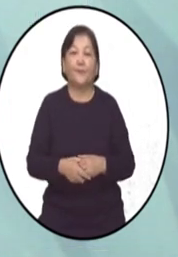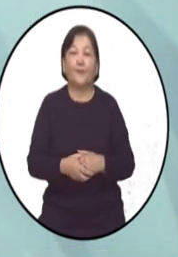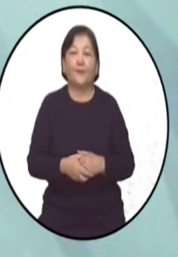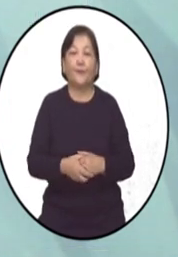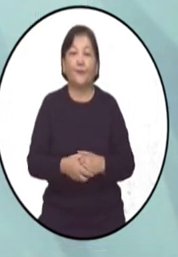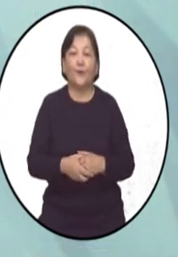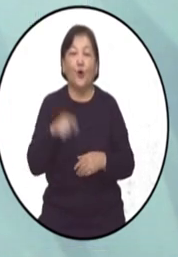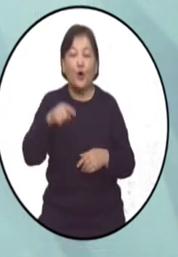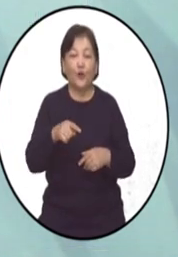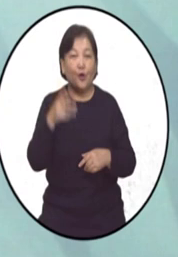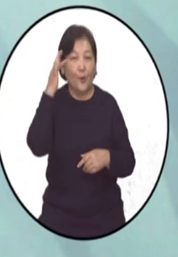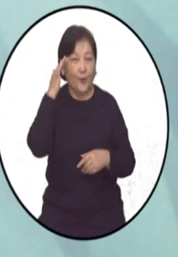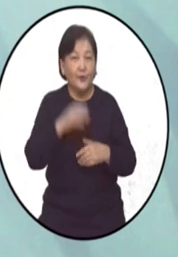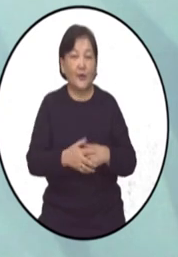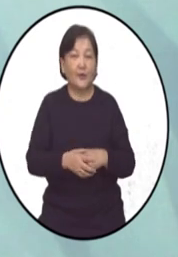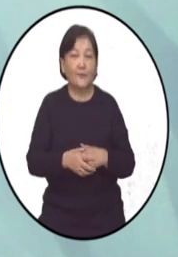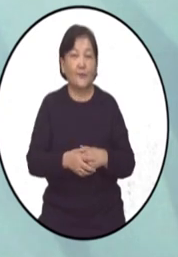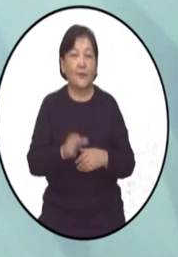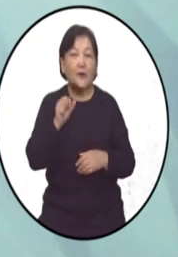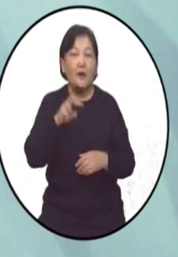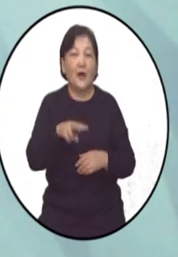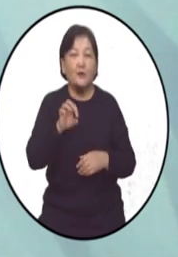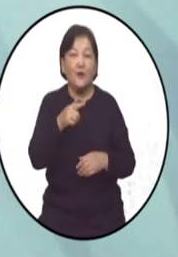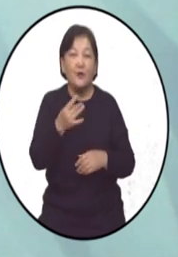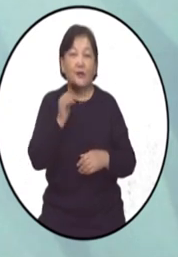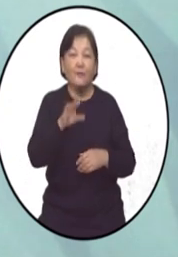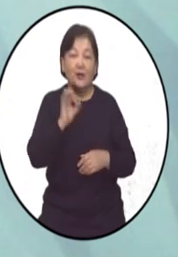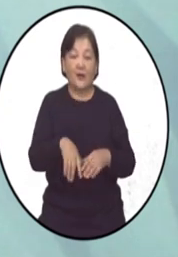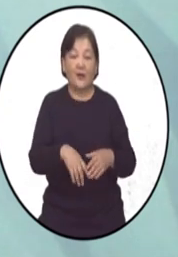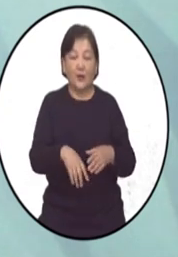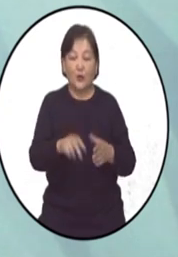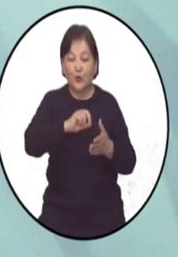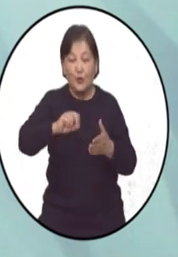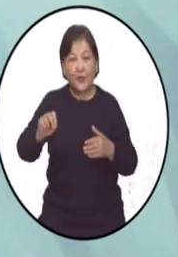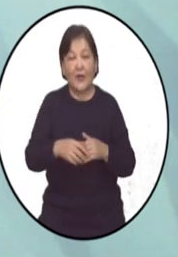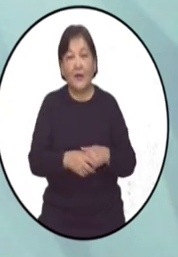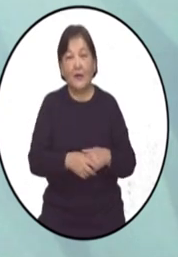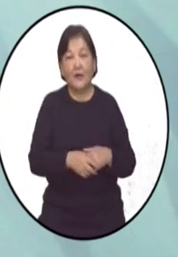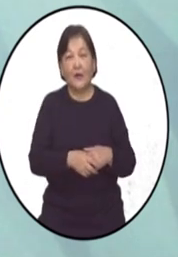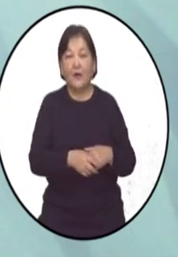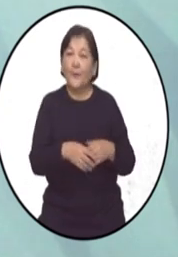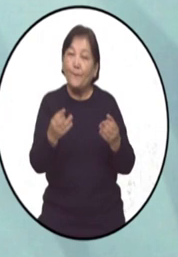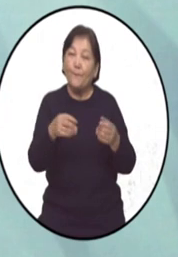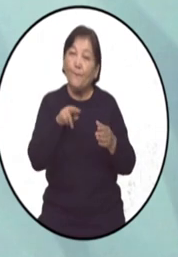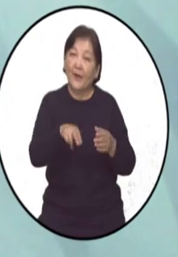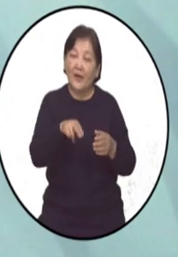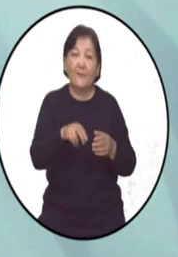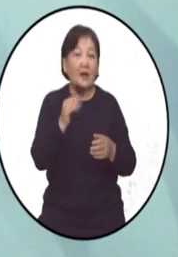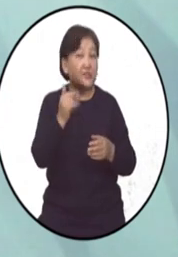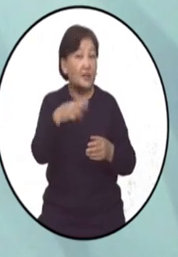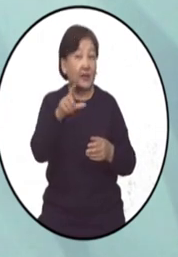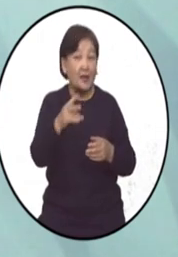За одоо бол бодлогын алгоритмыг зурж үзүүлье. Тэгэхээр зурагтаа бол follow algorithm гэсэн програм ашиглана. За энэ програм нь